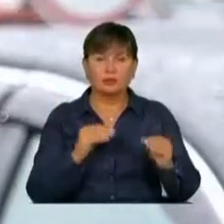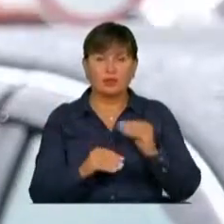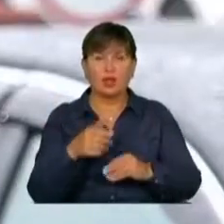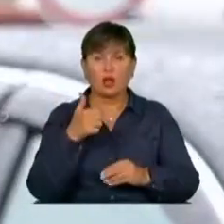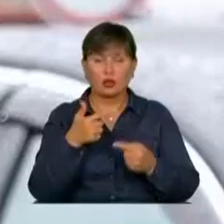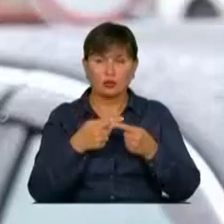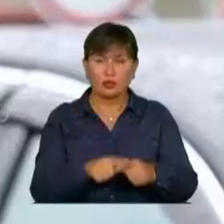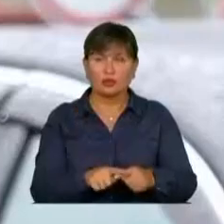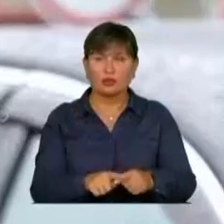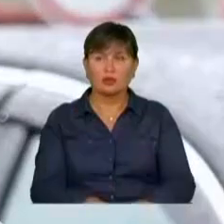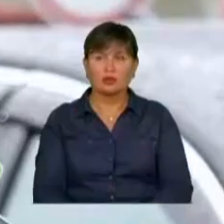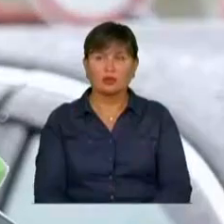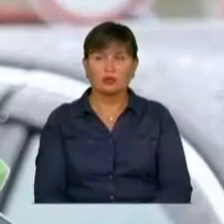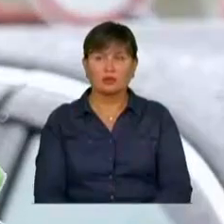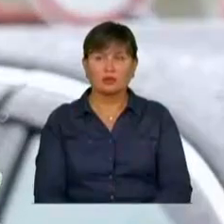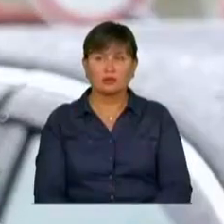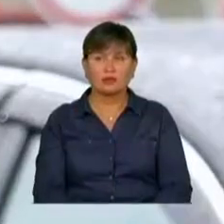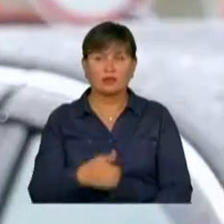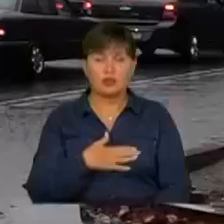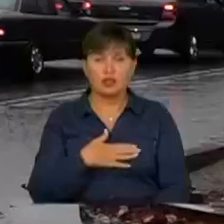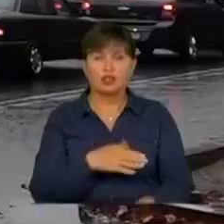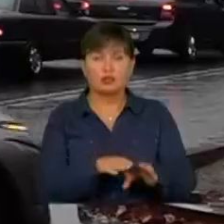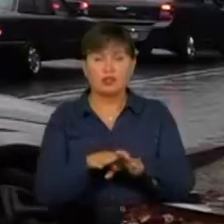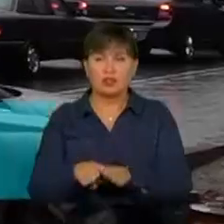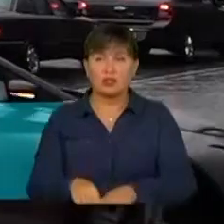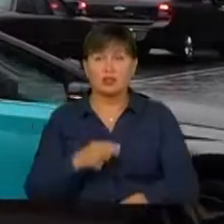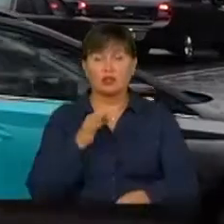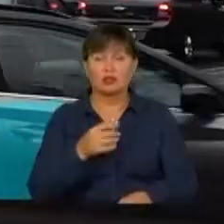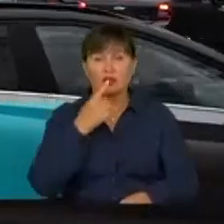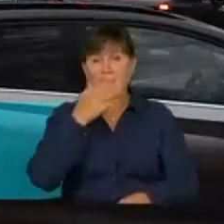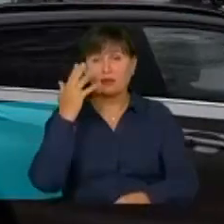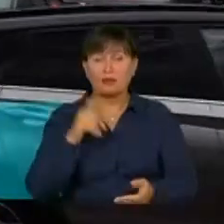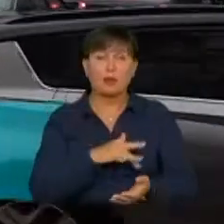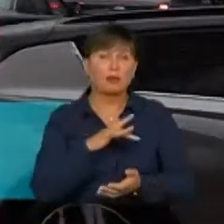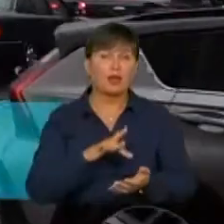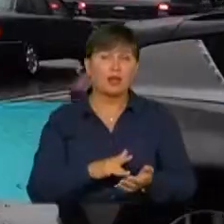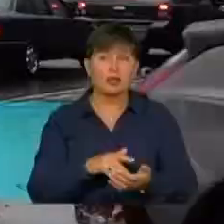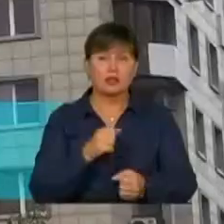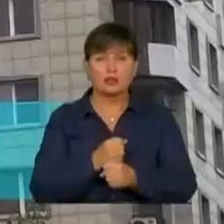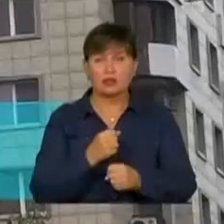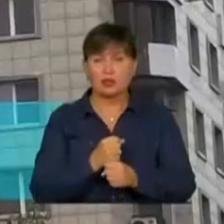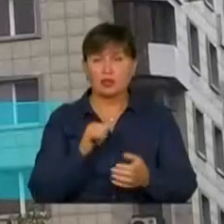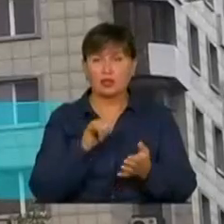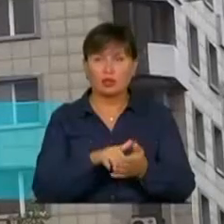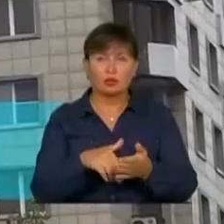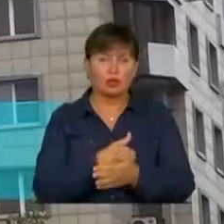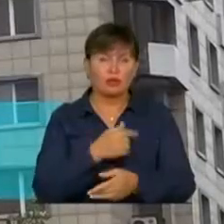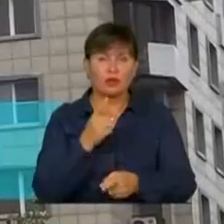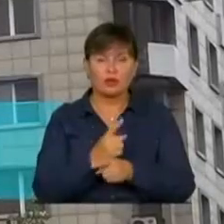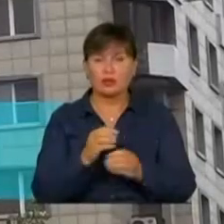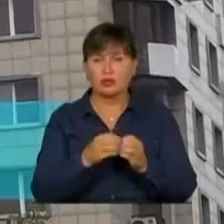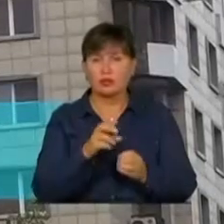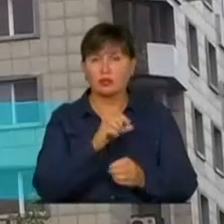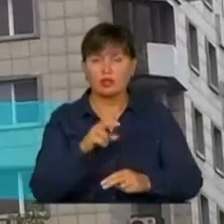хорошие технологии, да, с нашими стандартами. Отмечу, недавно в мегаполисе установили новые ограничения, запретив в 10-бальных